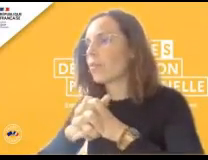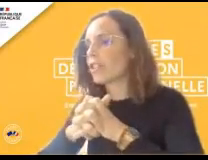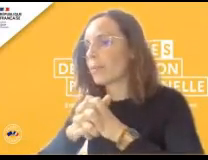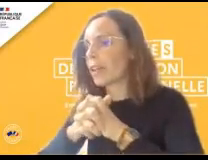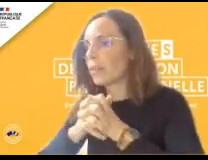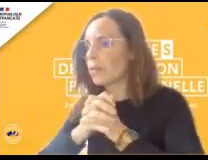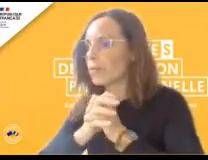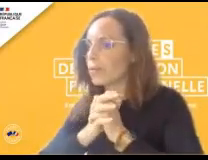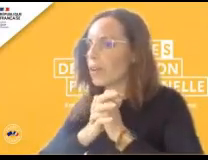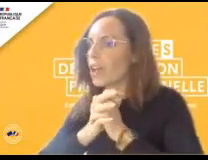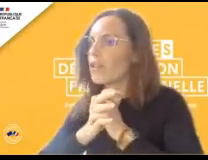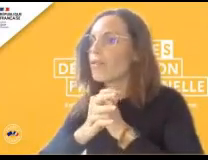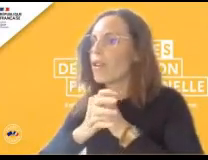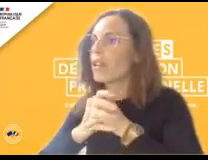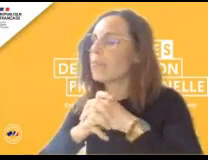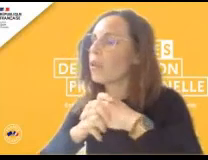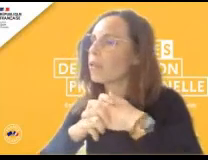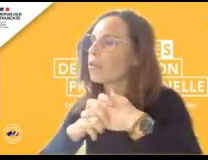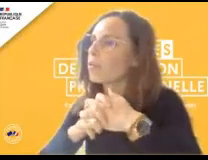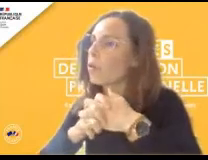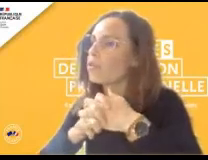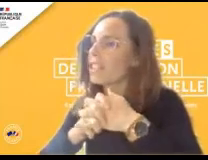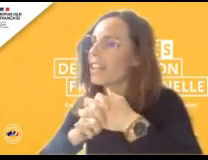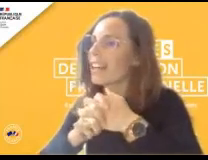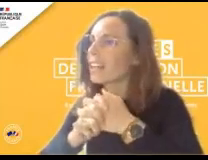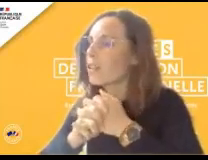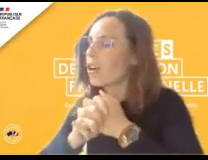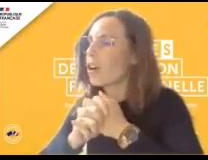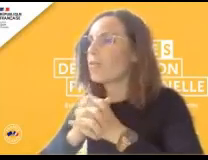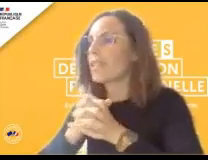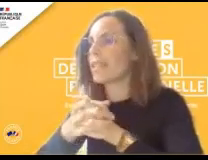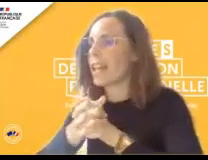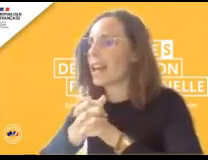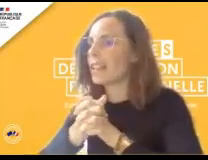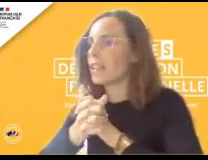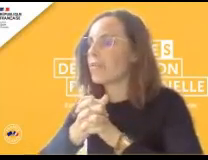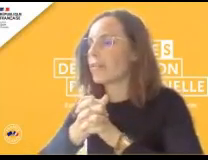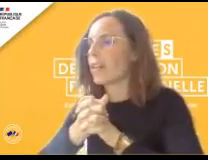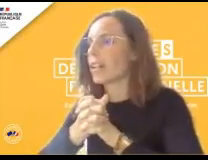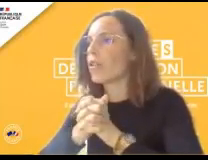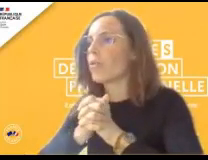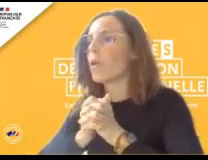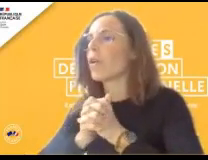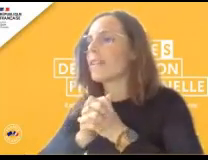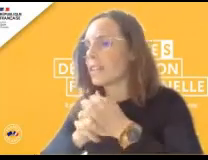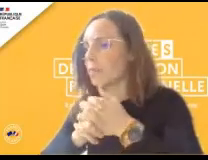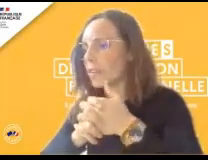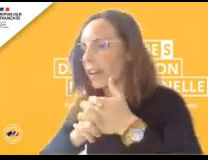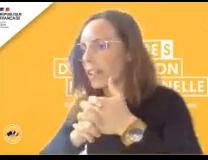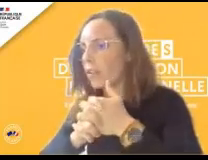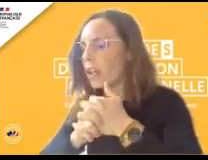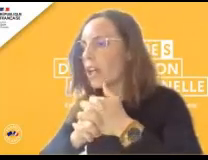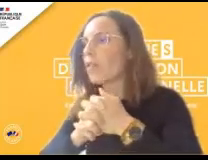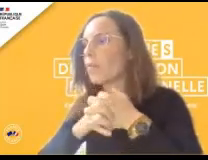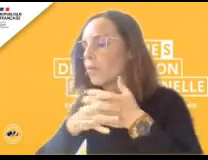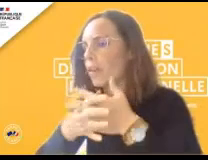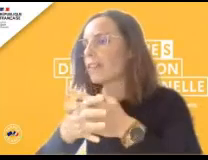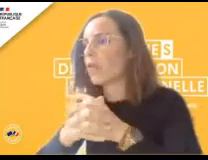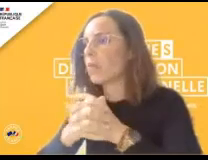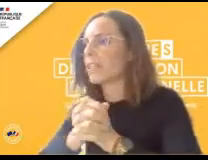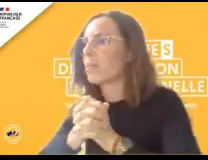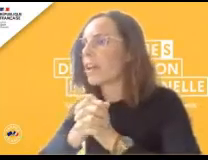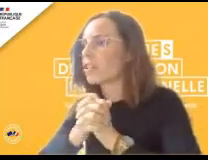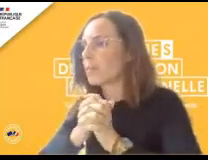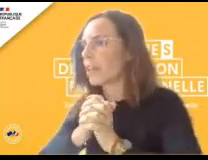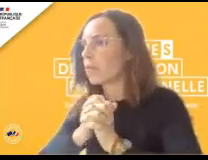par exemple, pour les chambres d'agriculture, seuls les porteurs de projets agricoles ou les salariés du secteur agricole ou encore les exploitants agricoles vont pouvoir